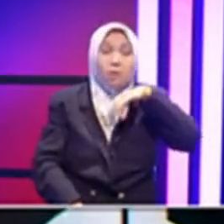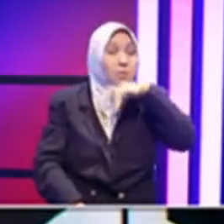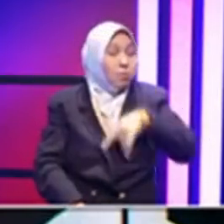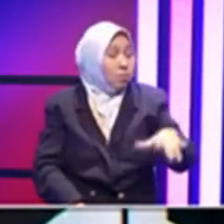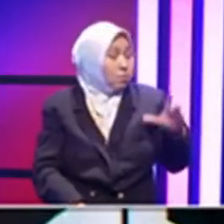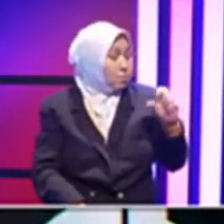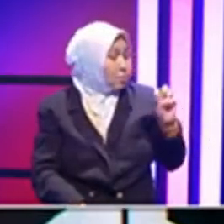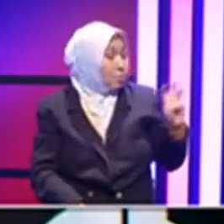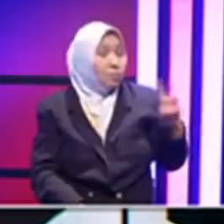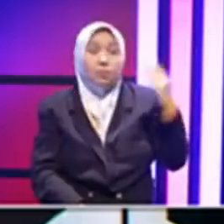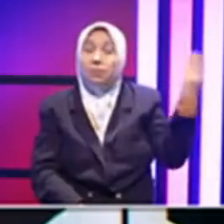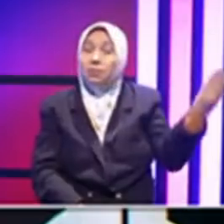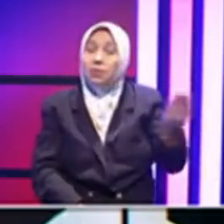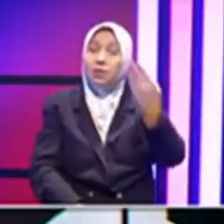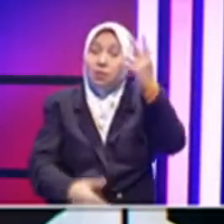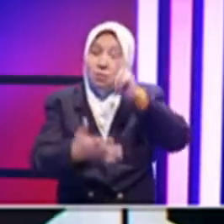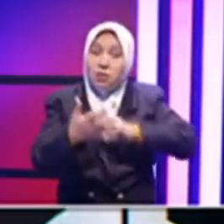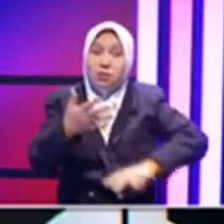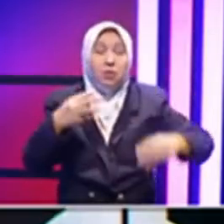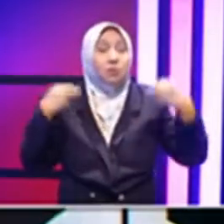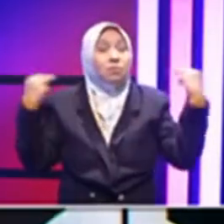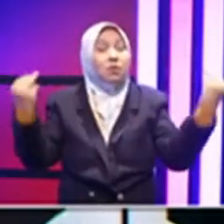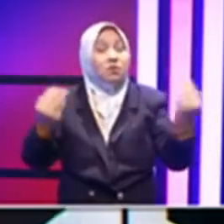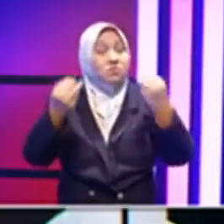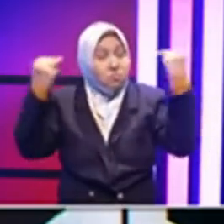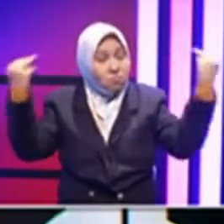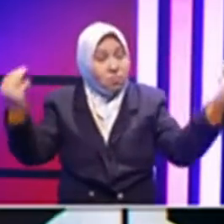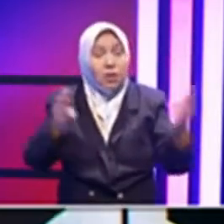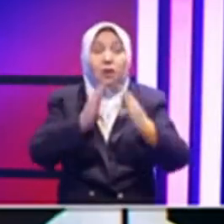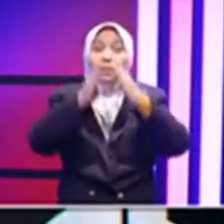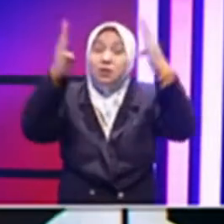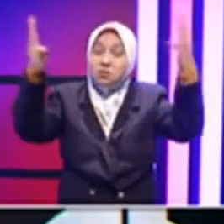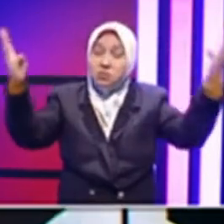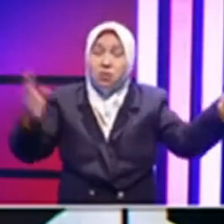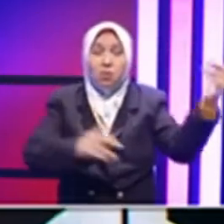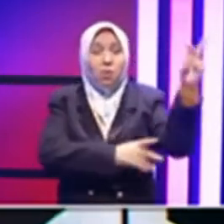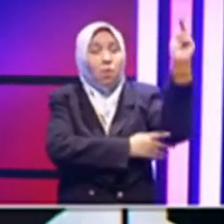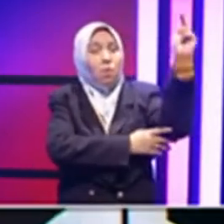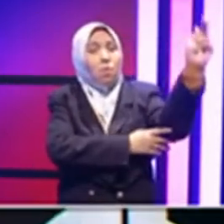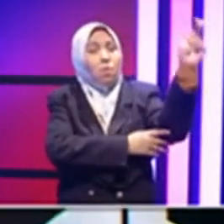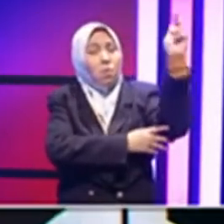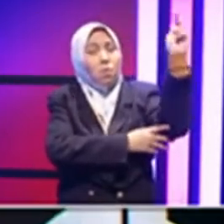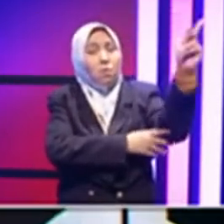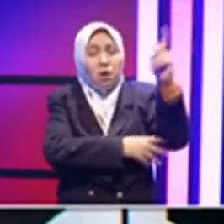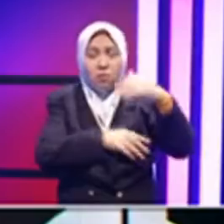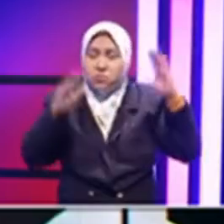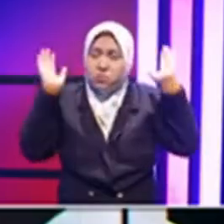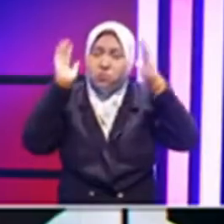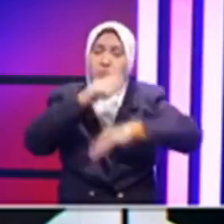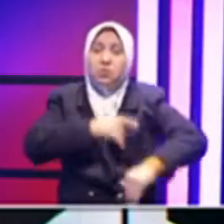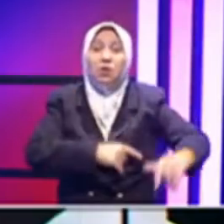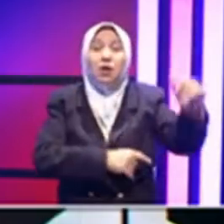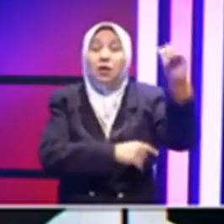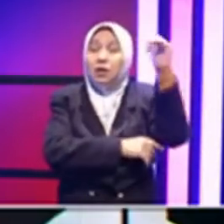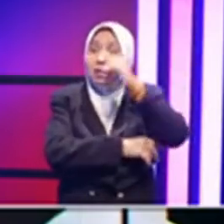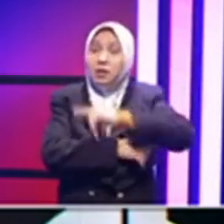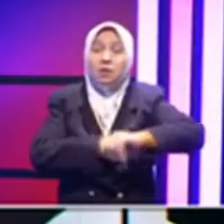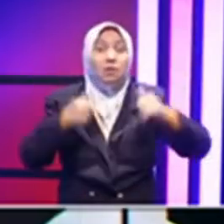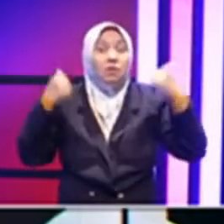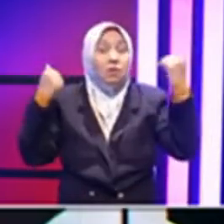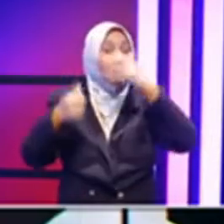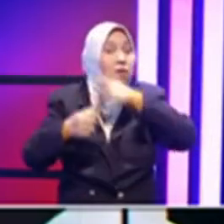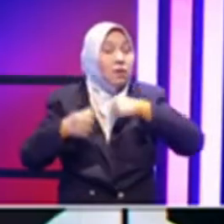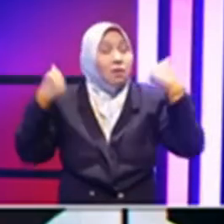wasallam biasa baca di majlis-majlis besar, di dalam khutbah, solat hari raya dan juga pada solat subuh. Kerana